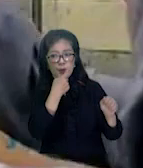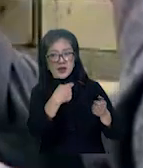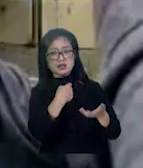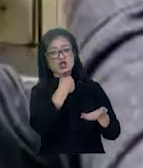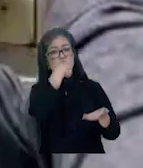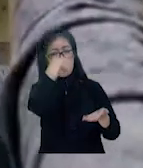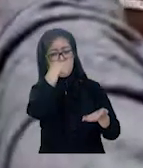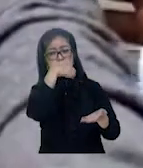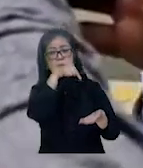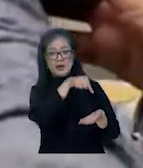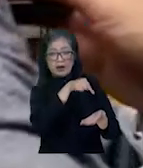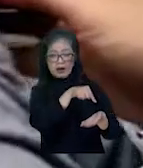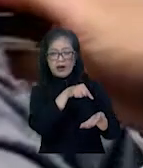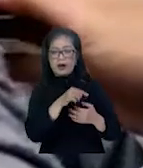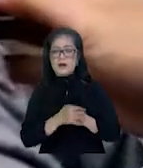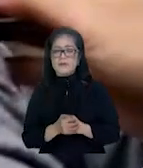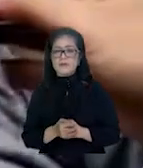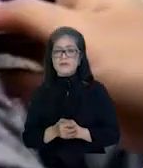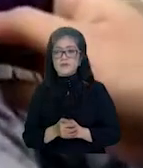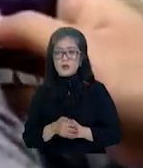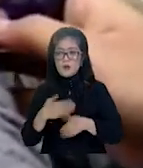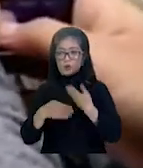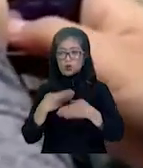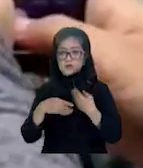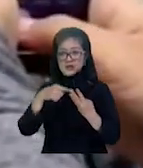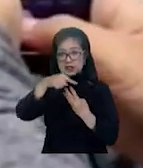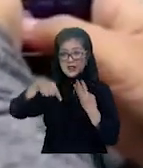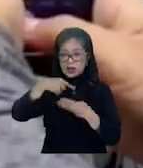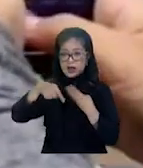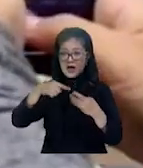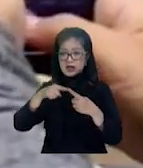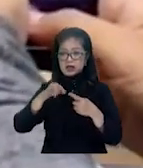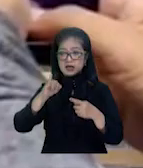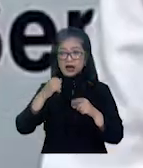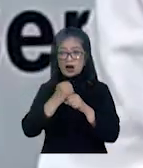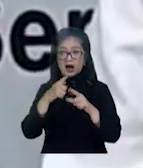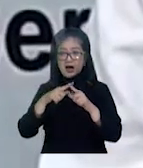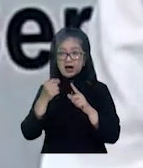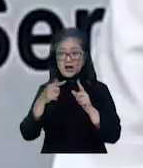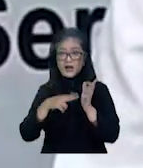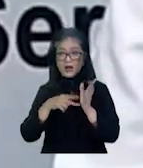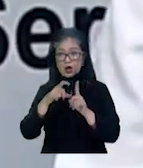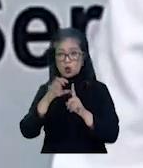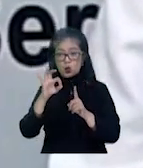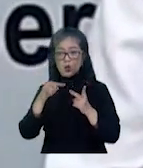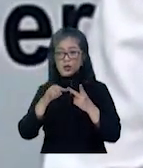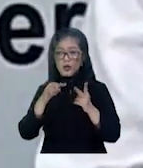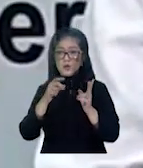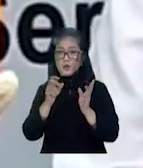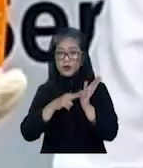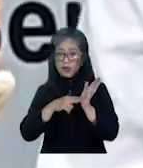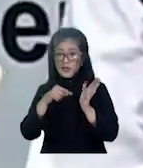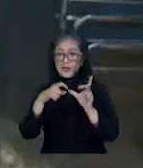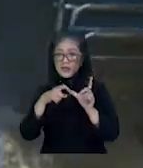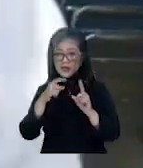parasetamol anak. Ketiga perusahaan tersebut, yaitu PT Yarindo, Farmatama, PT Universal Pharmaceutical, dan